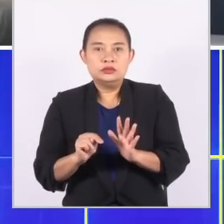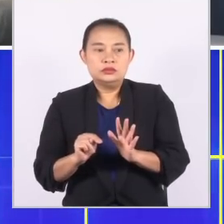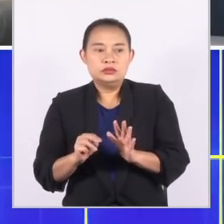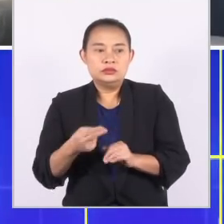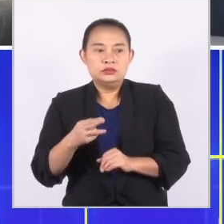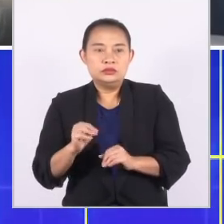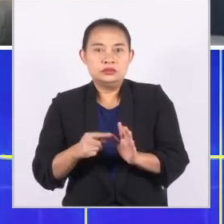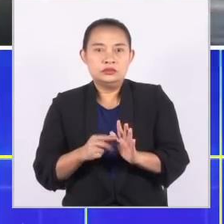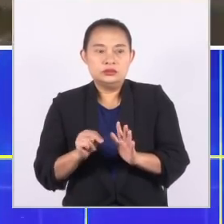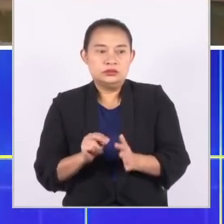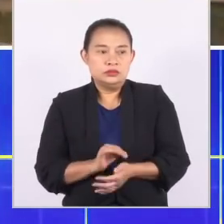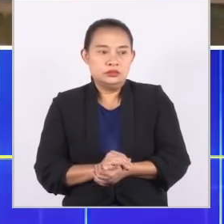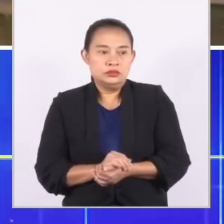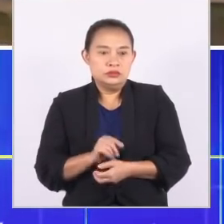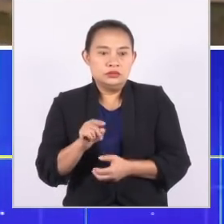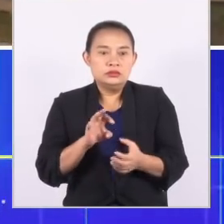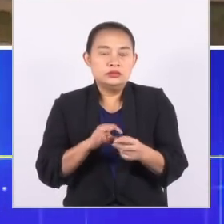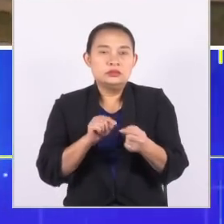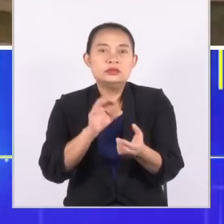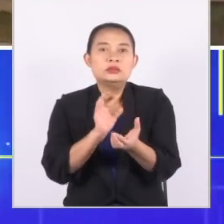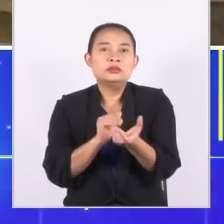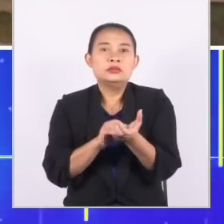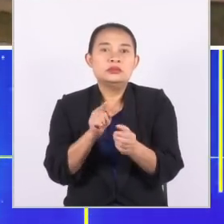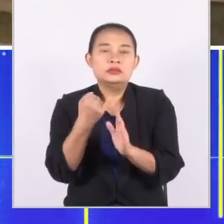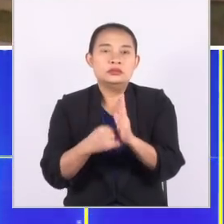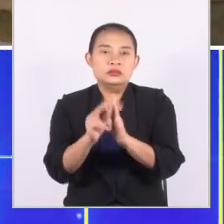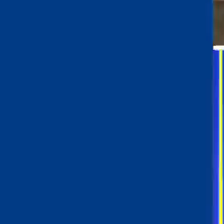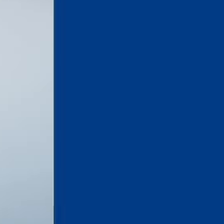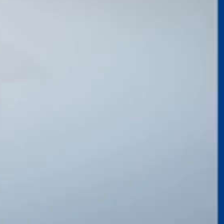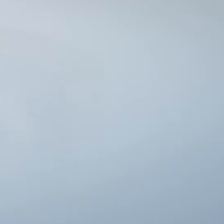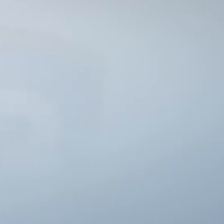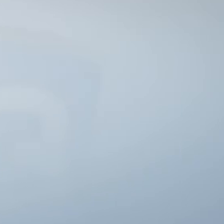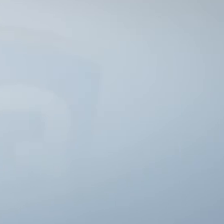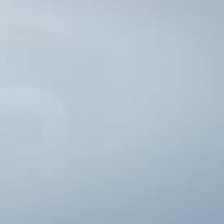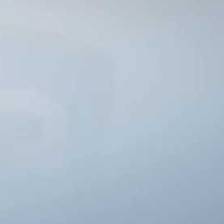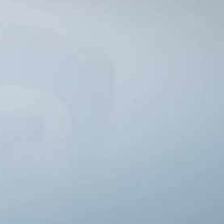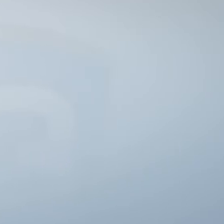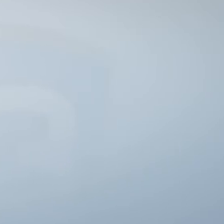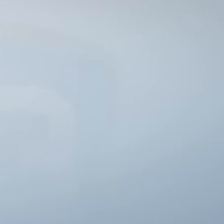องดวงดีไปเล่นใหญ่เลยแต่การพนันก็ยังเป็นสิ่งผิดกฎหมายนะคะอันนี้เล่นหลังโรงพักเลยอ่ะ